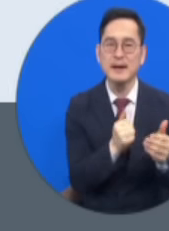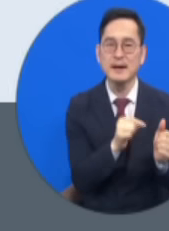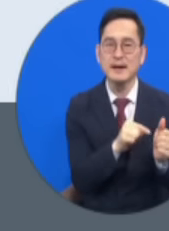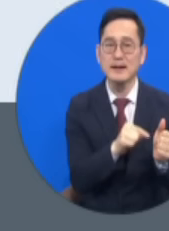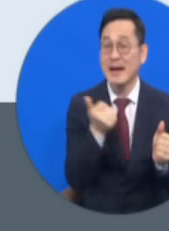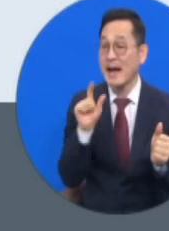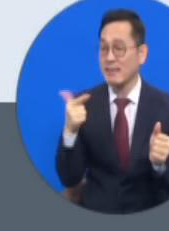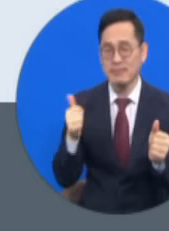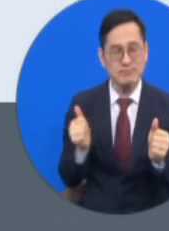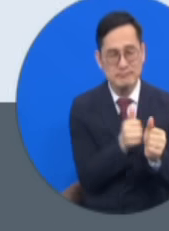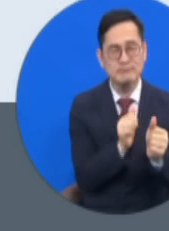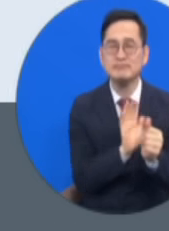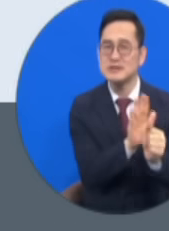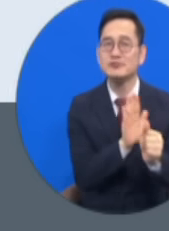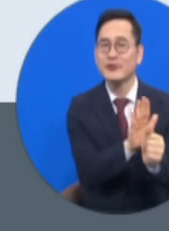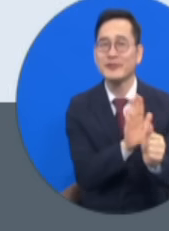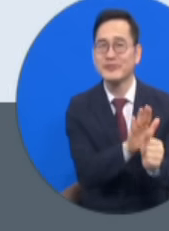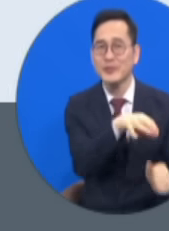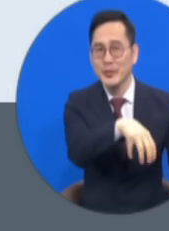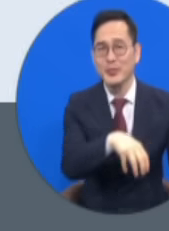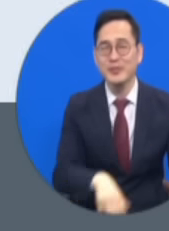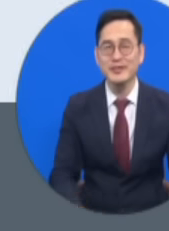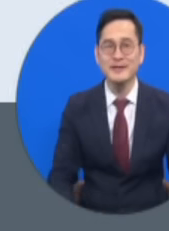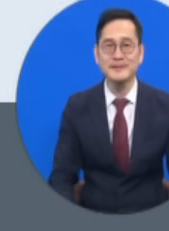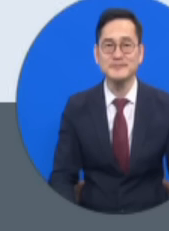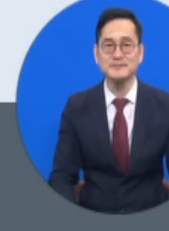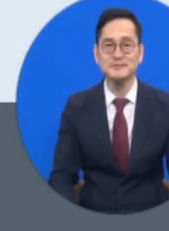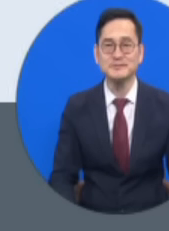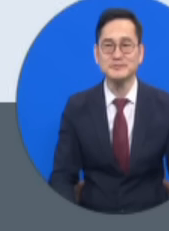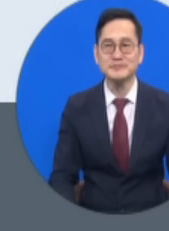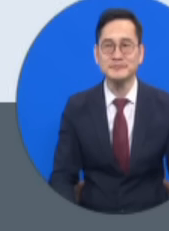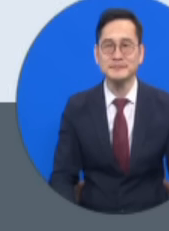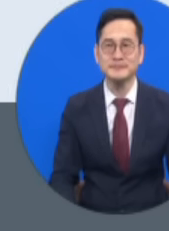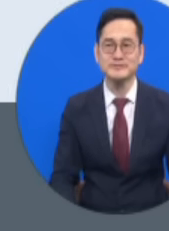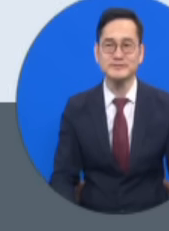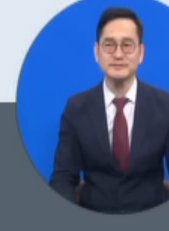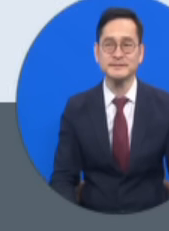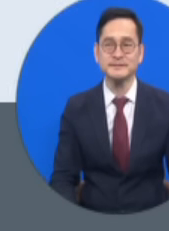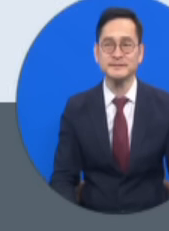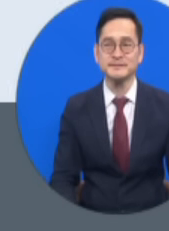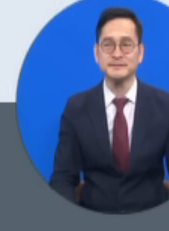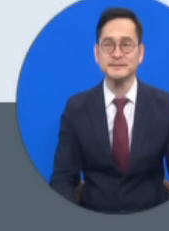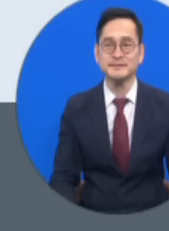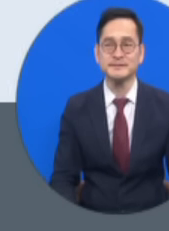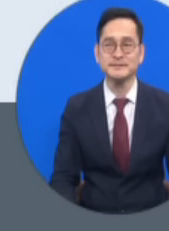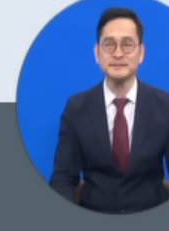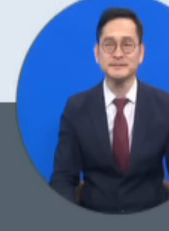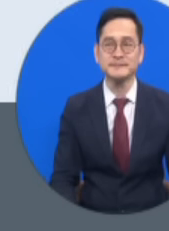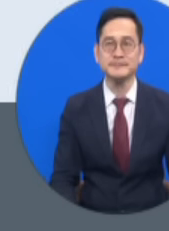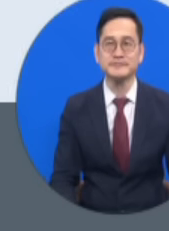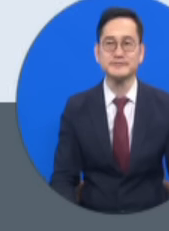지원 유세를 여러 차례 갔던 48대 43 오차 범위 내에 격전.